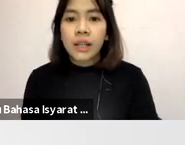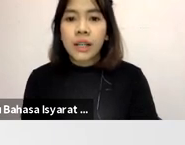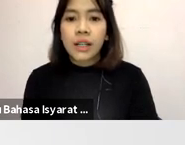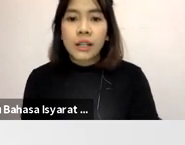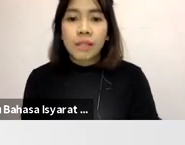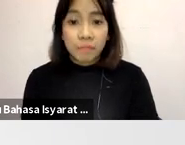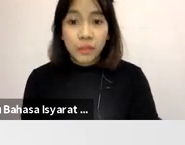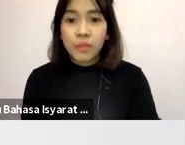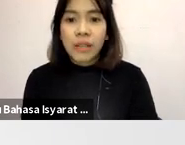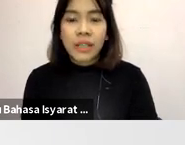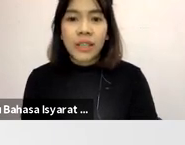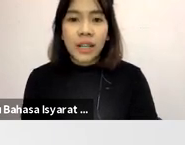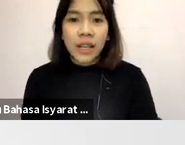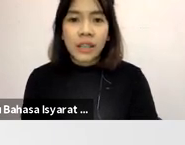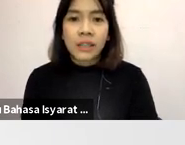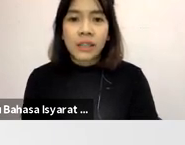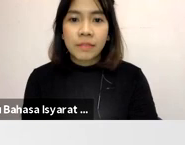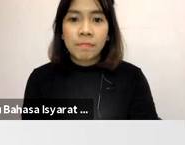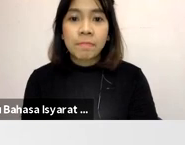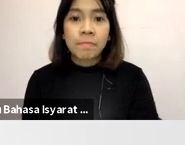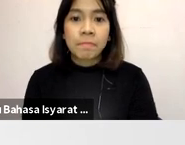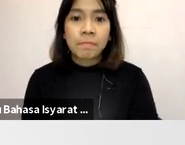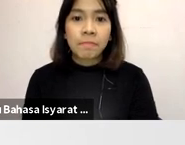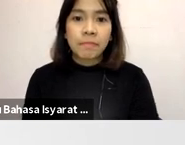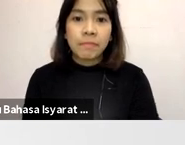Eh ini rumah syarat